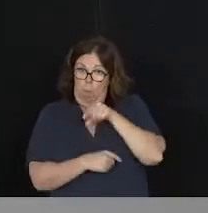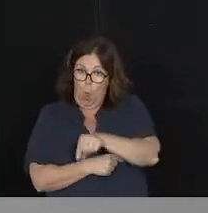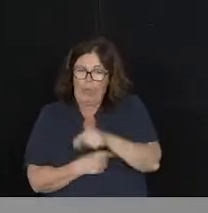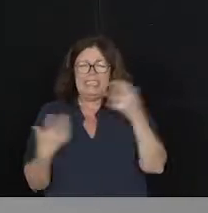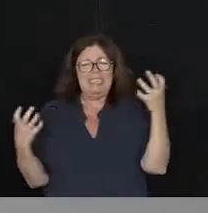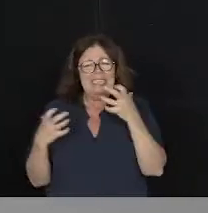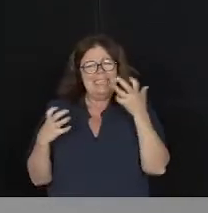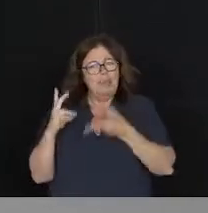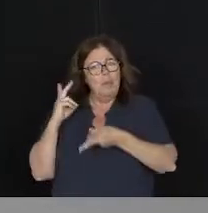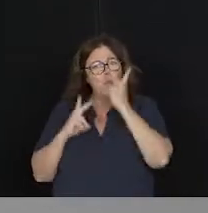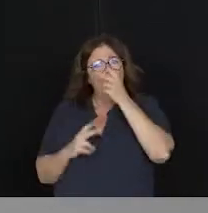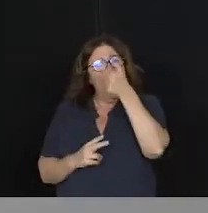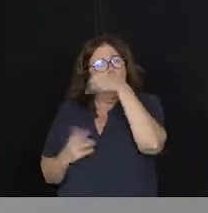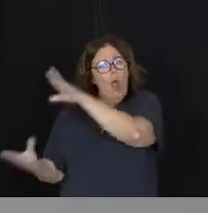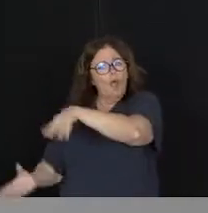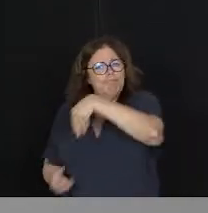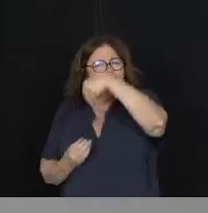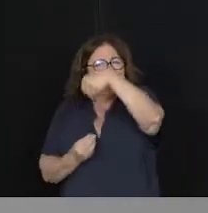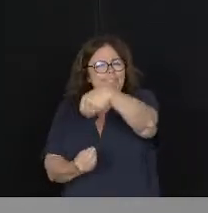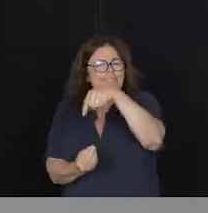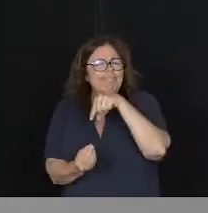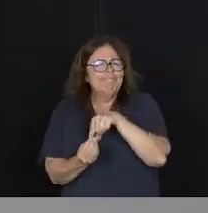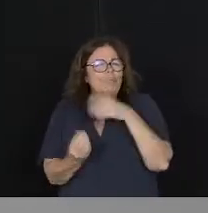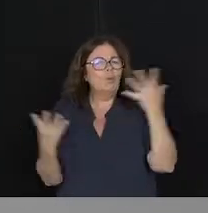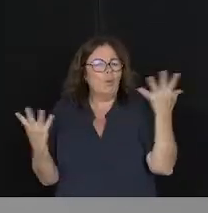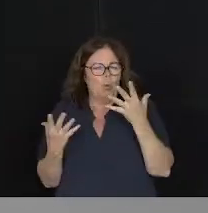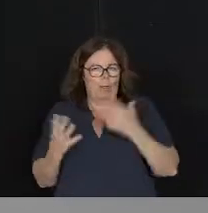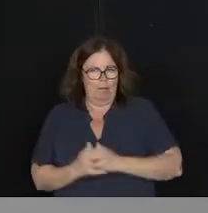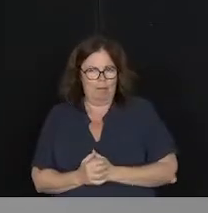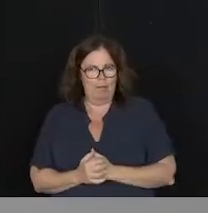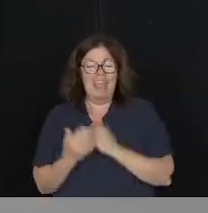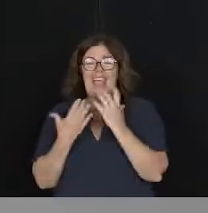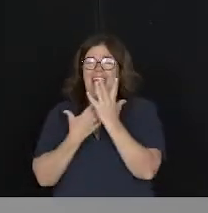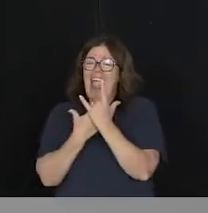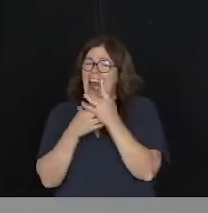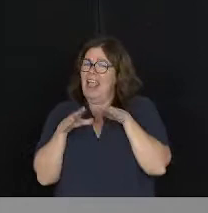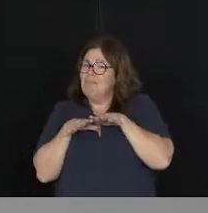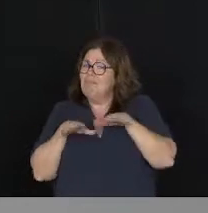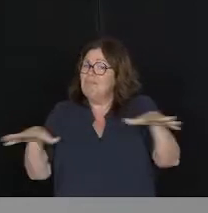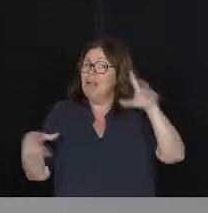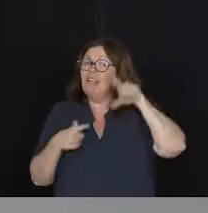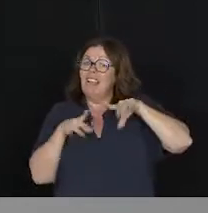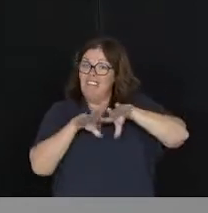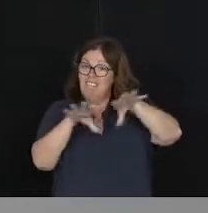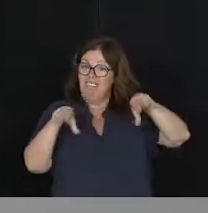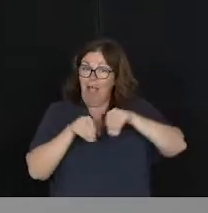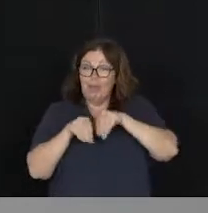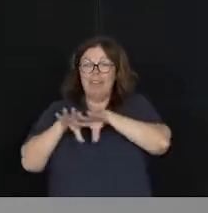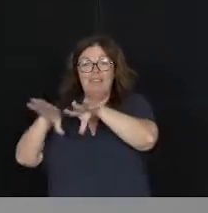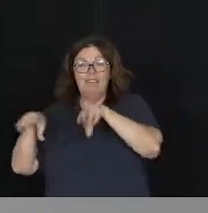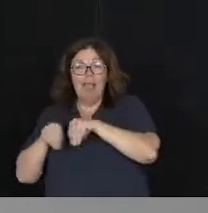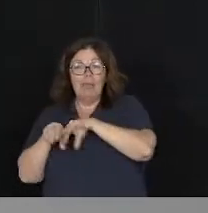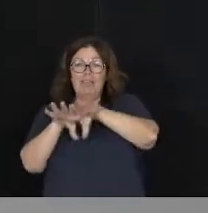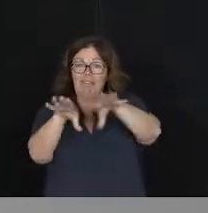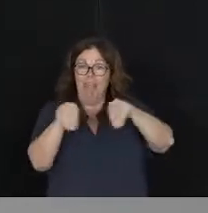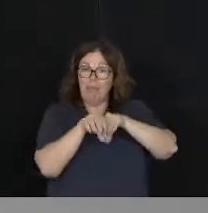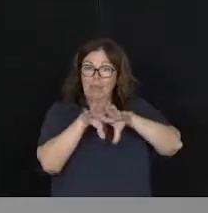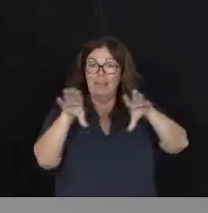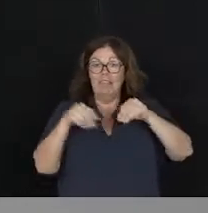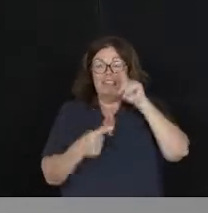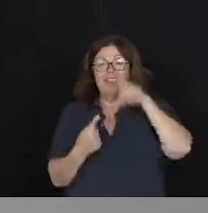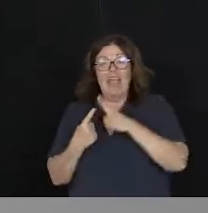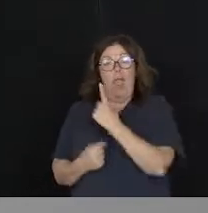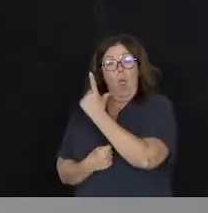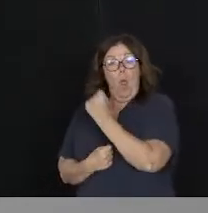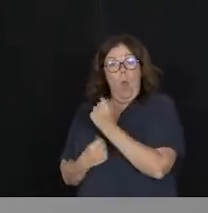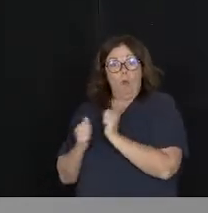source très particulière. Il s'agit des très nombreuses lettres échangées entre les familles, et dans mon cas entre les conjoints que la guerre a séparés,